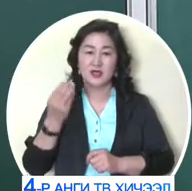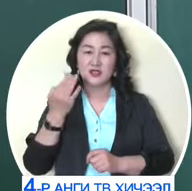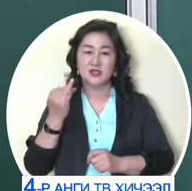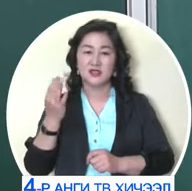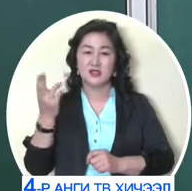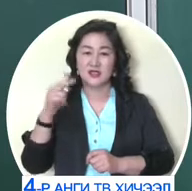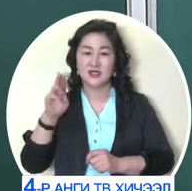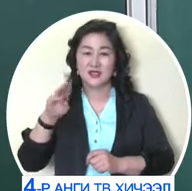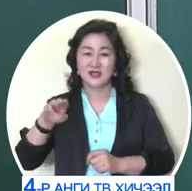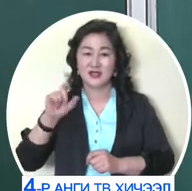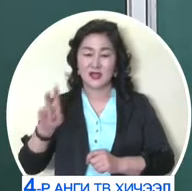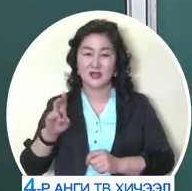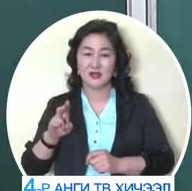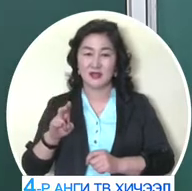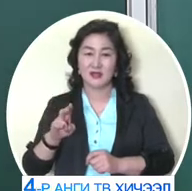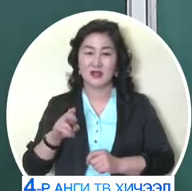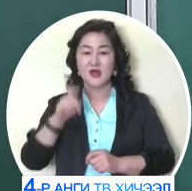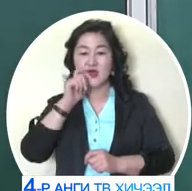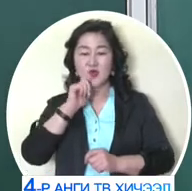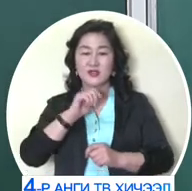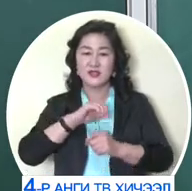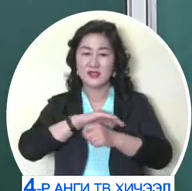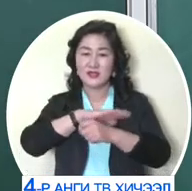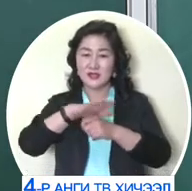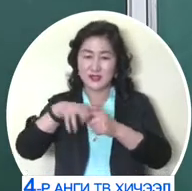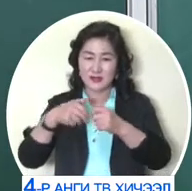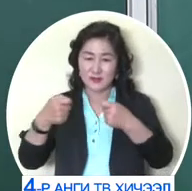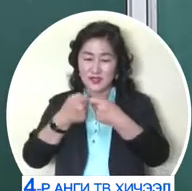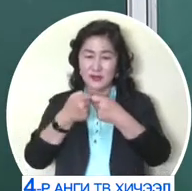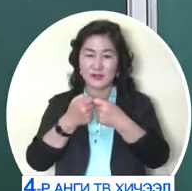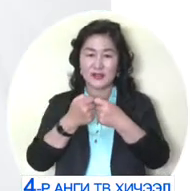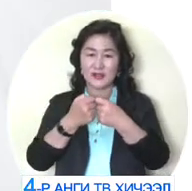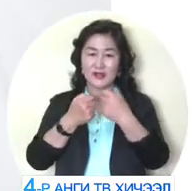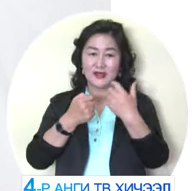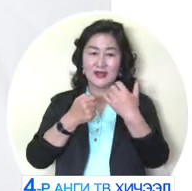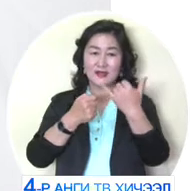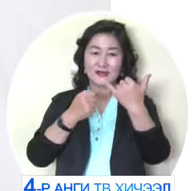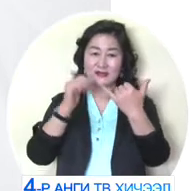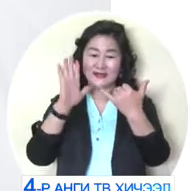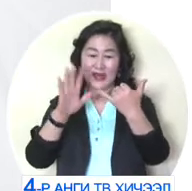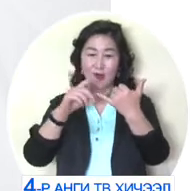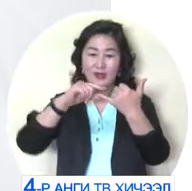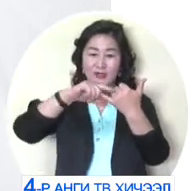хүсэл биелүүлдэг 5 дэлбээтэй цэцэг өгсөн. За.